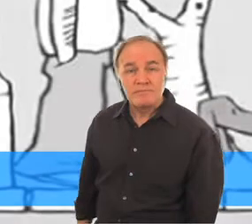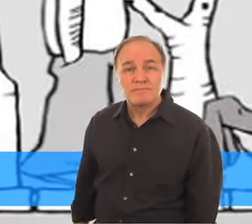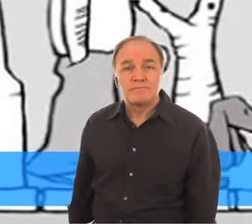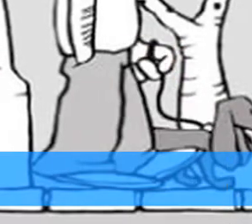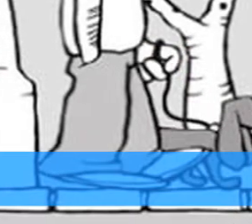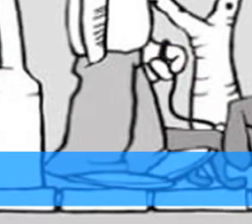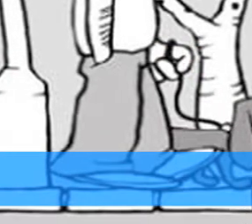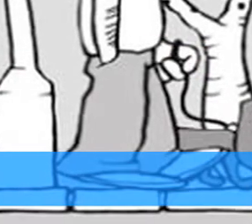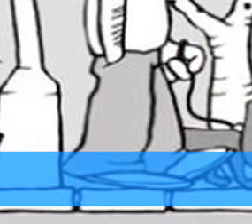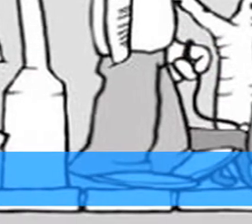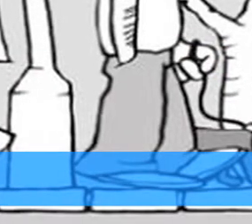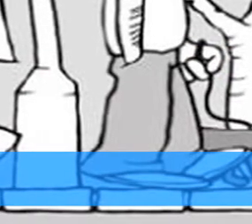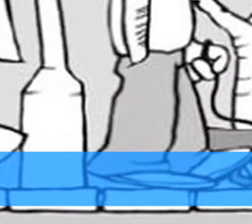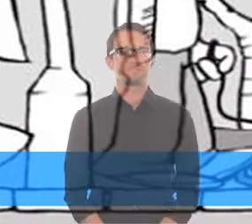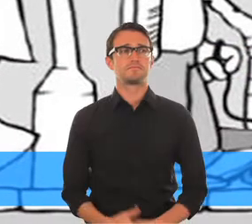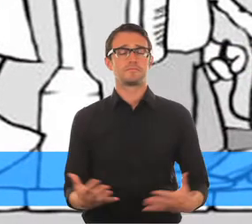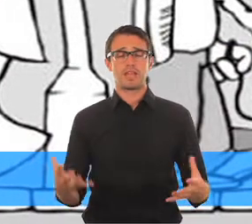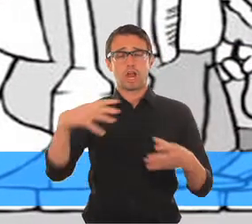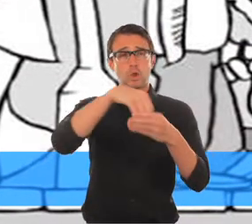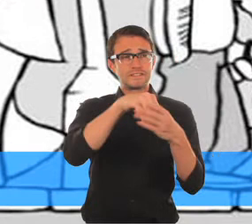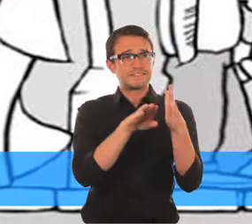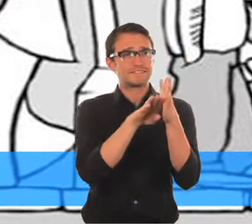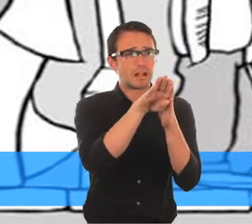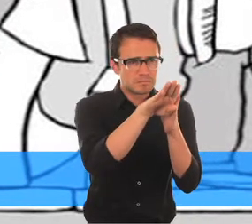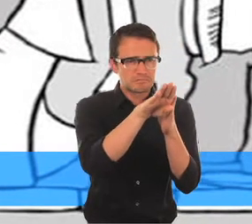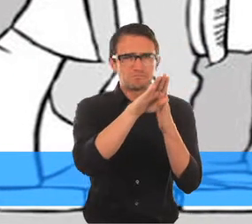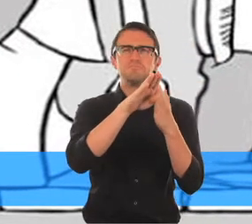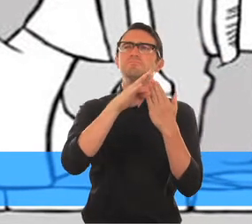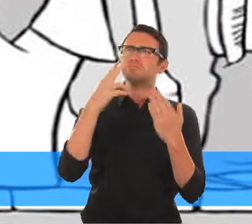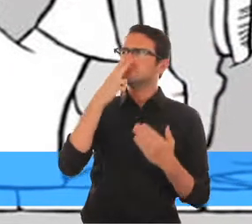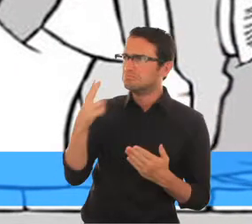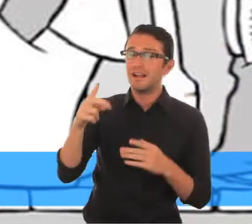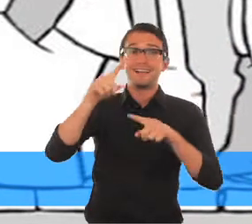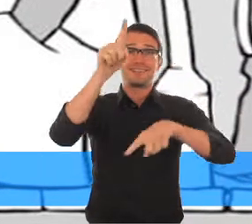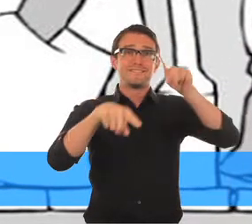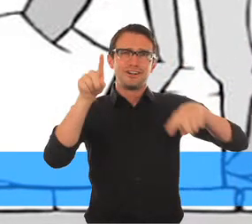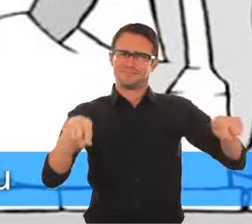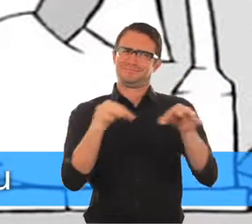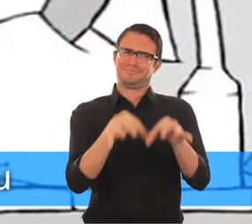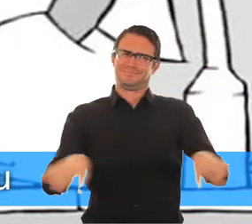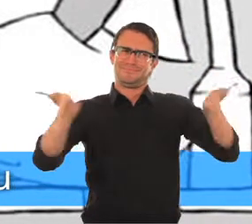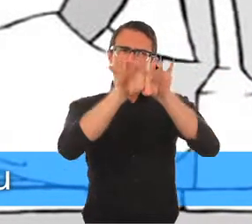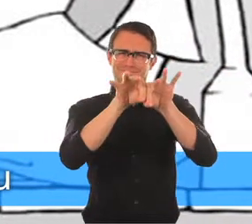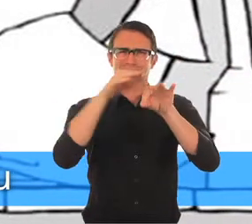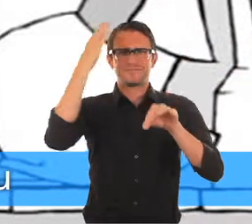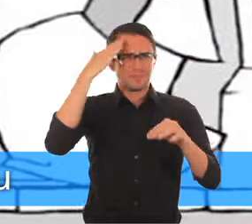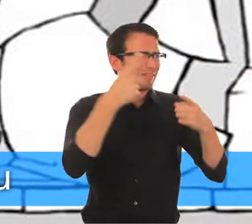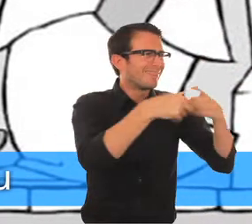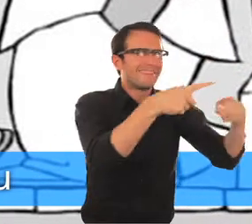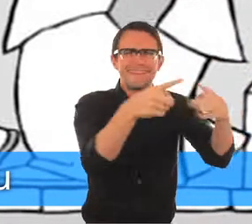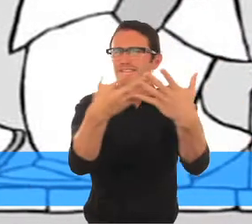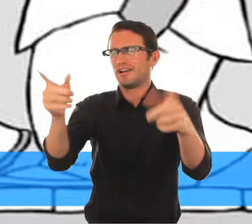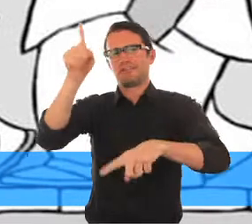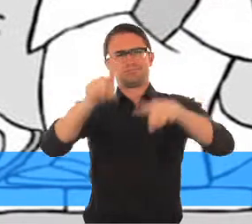Personnes handicapées et non handicapées profitant ensemble d'une promenade. Le développement inclusif reconnaît la diversité comme un aspect fondamental